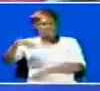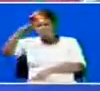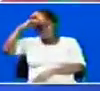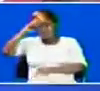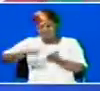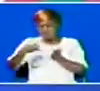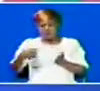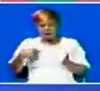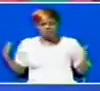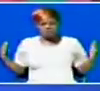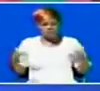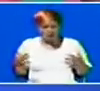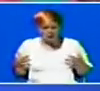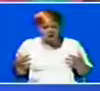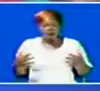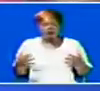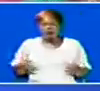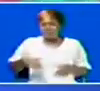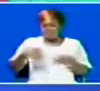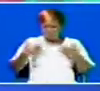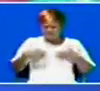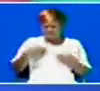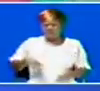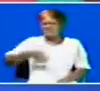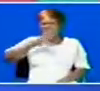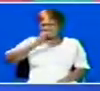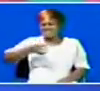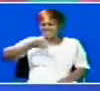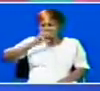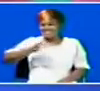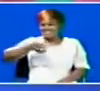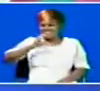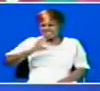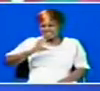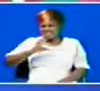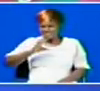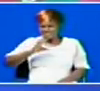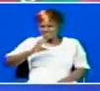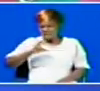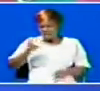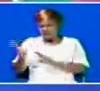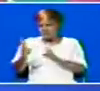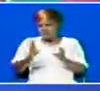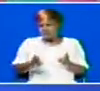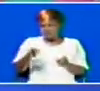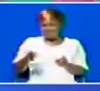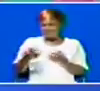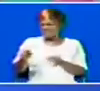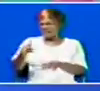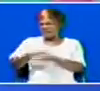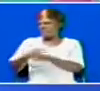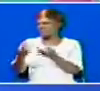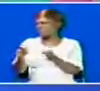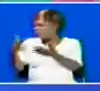hivyo nikapata ai wazee wanajichafua kupita hivi nikapata vitu ziko chini kama tumezoea mambo ya vikombe na hii ni bado umepata chini